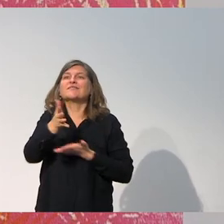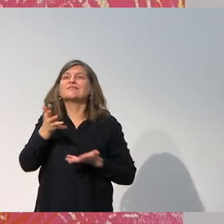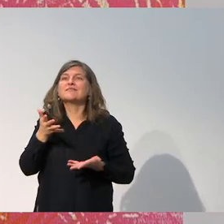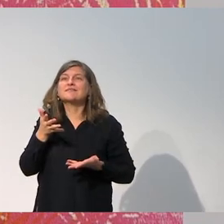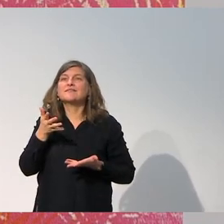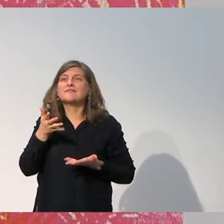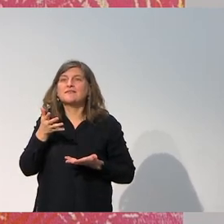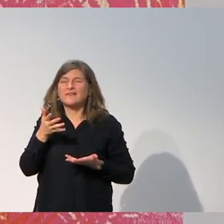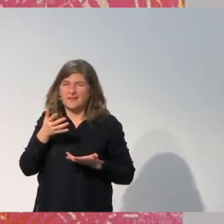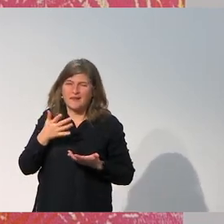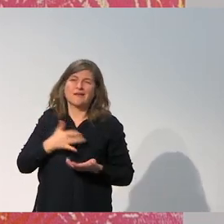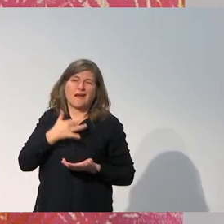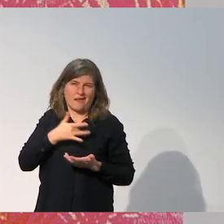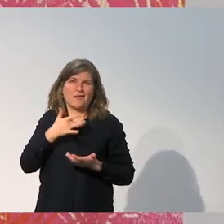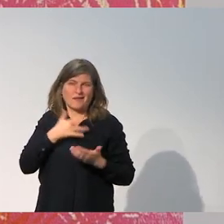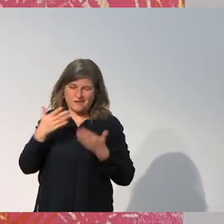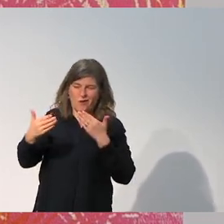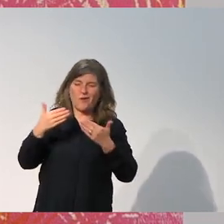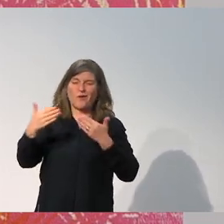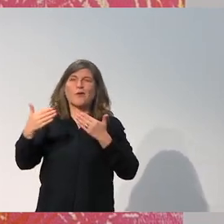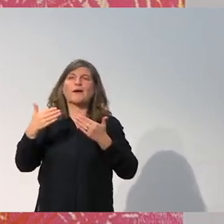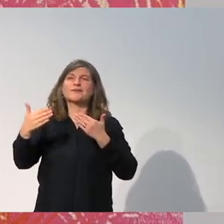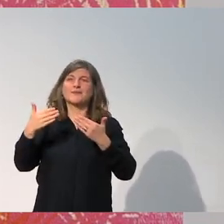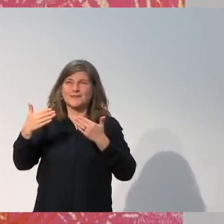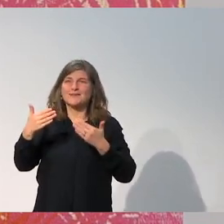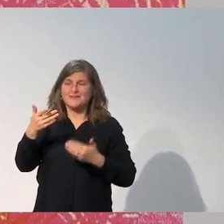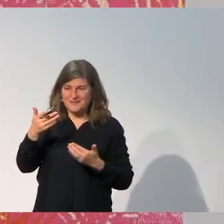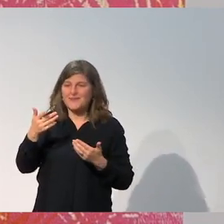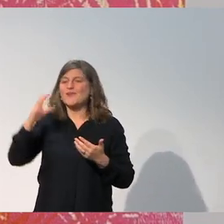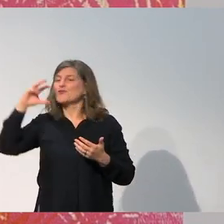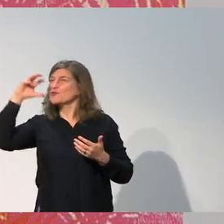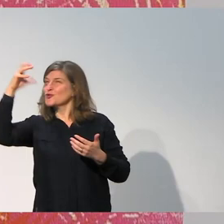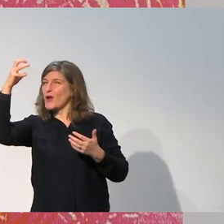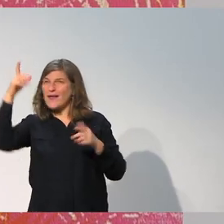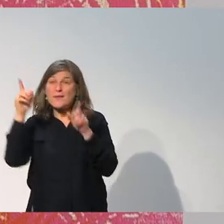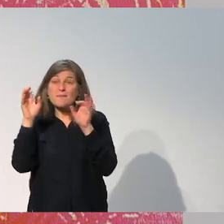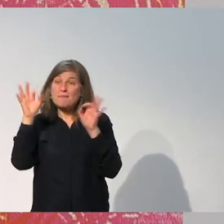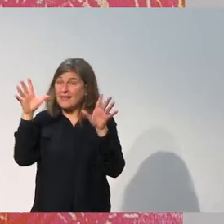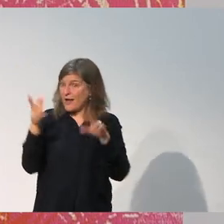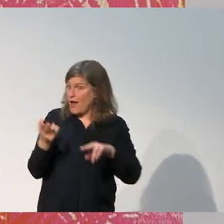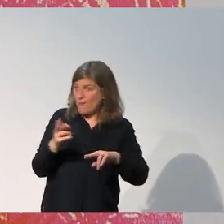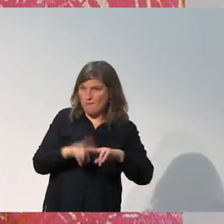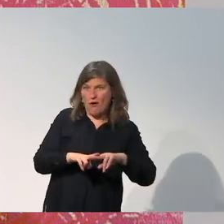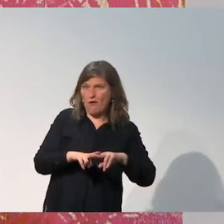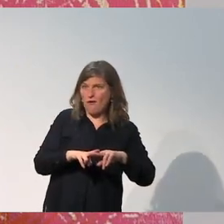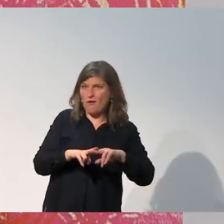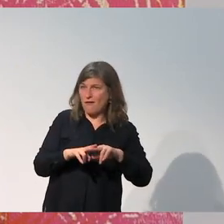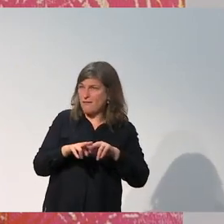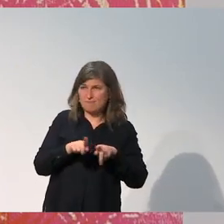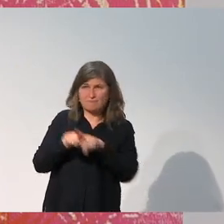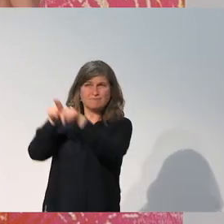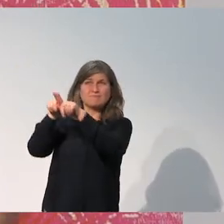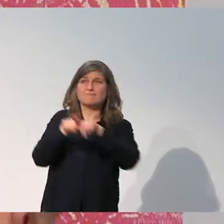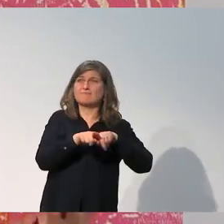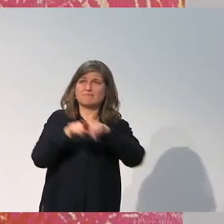phrase. Et c'est intéressant parce que le soleil comme la mort sont comme des... Ça permet de comprendre, en